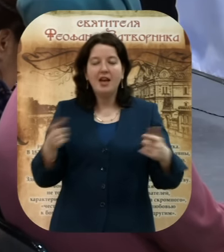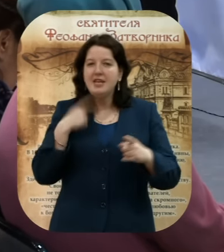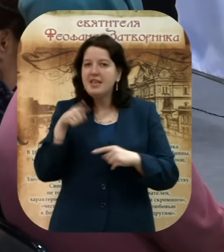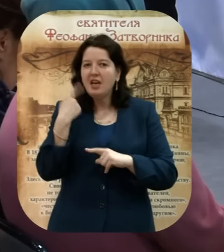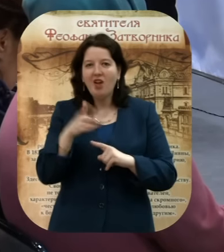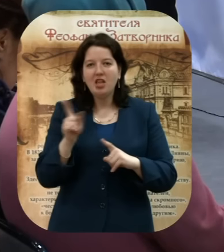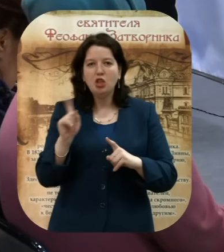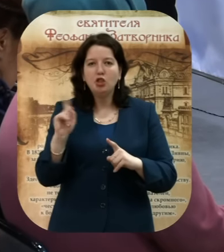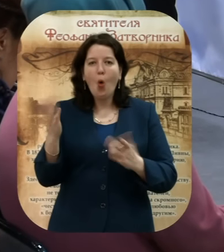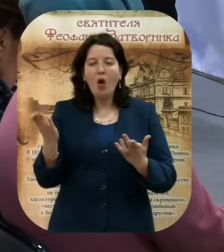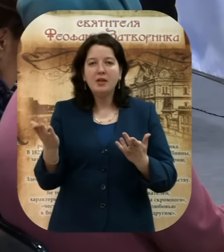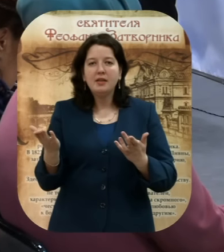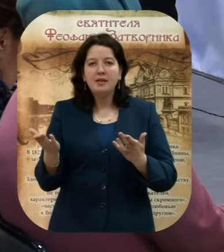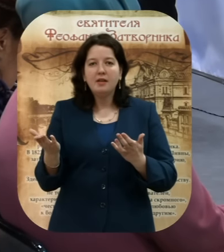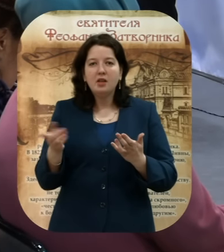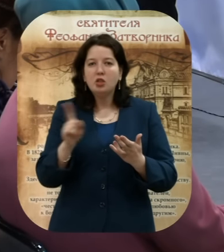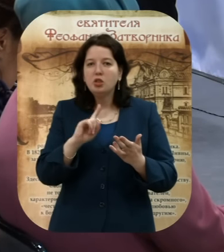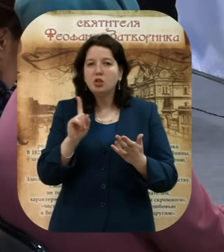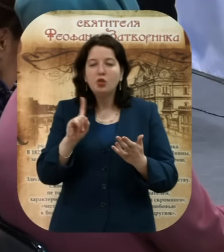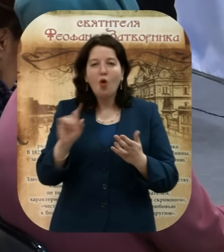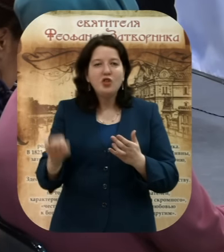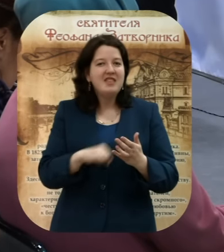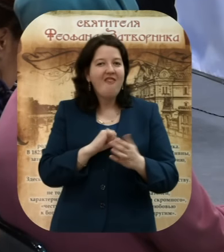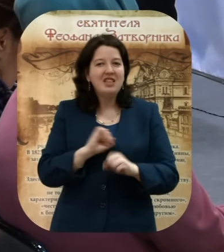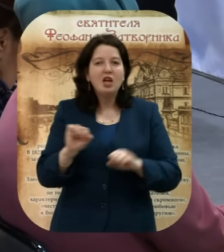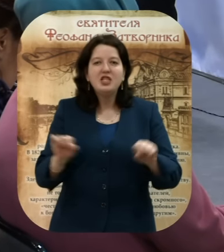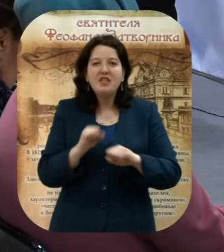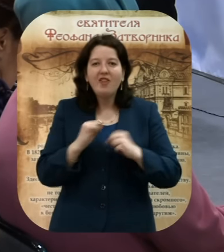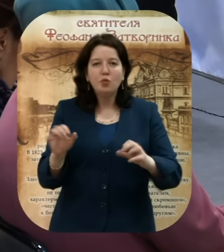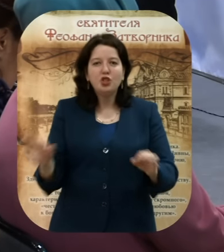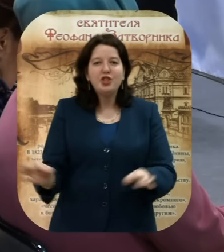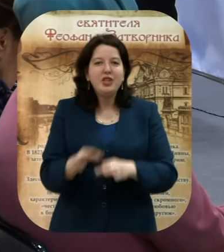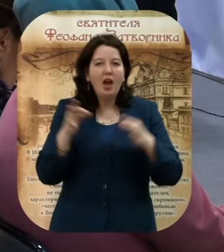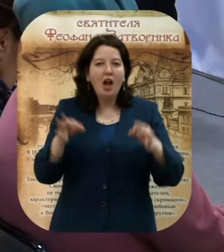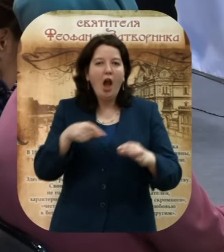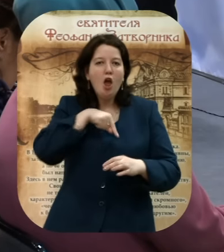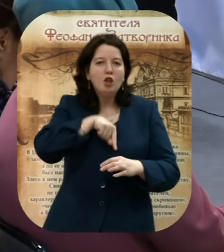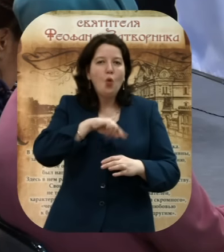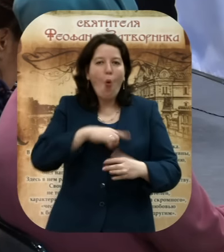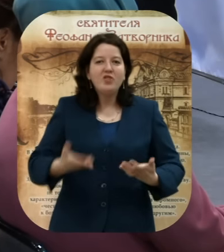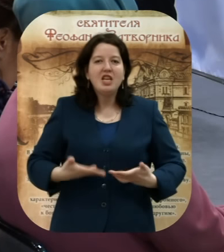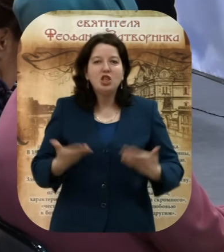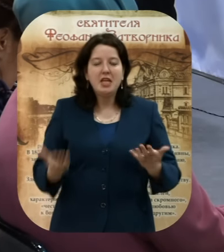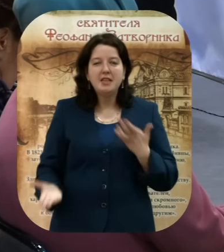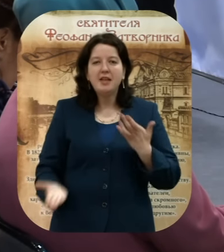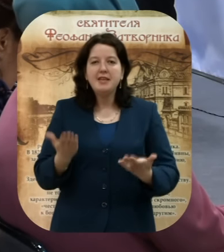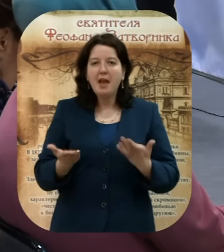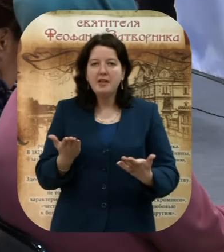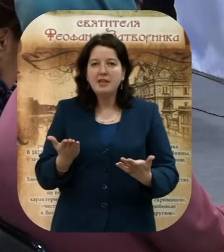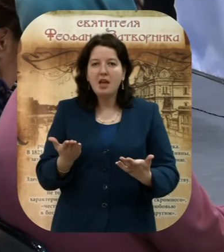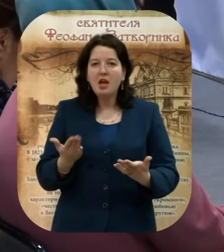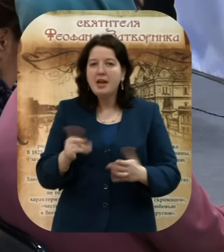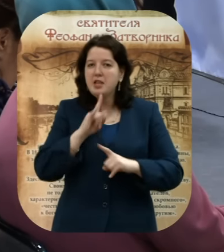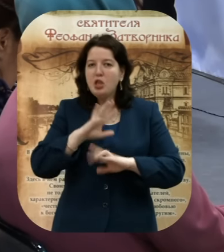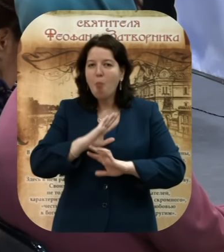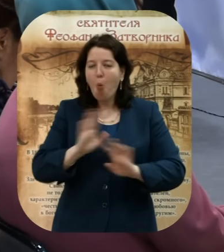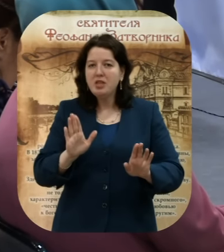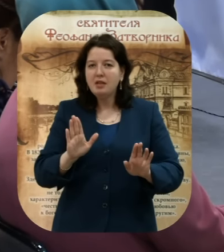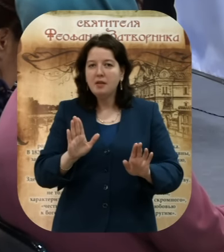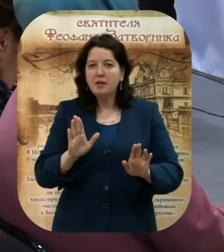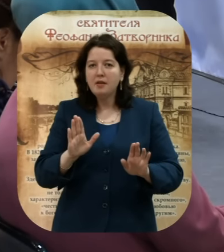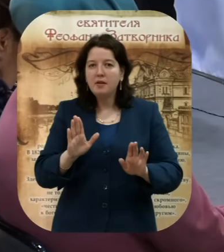и говорит, что вообще невозможна никакая духовная жизнь, если не будет